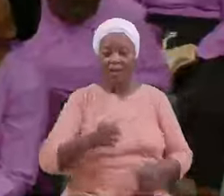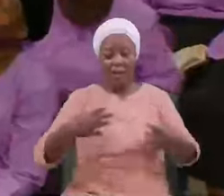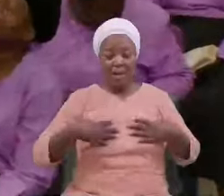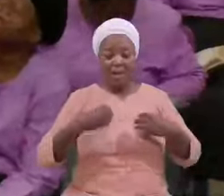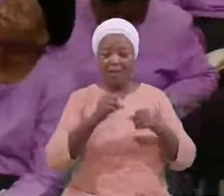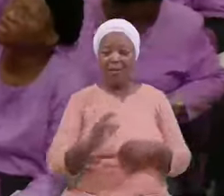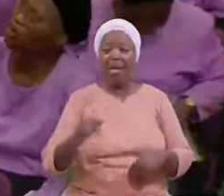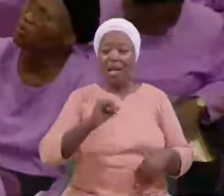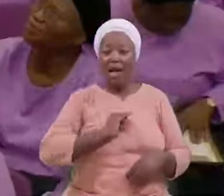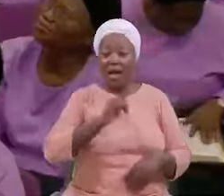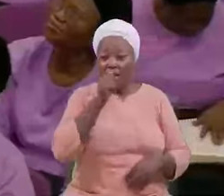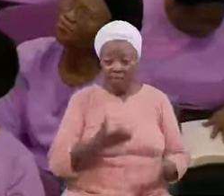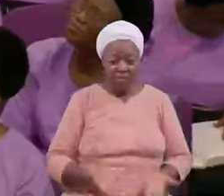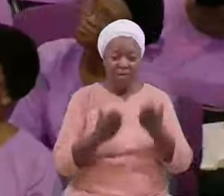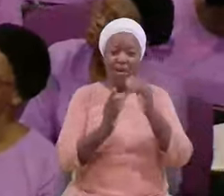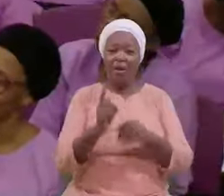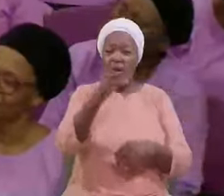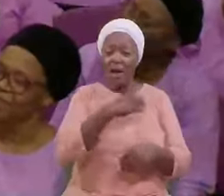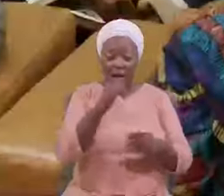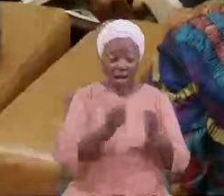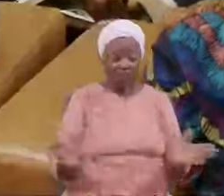élevé. Je vais réussir.